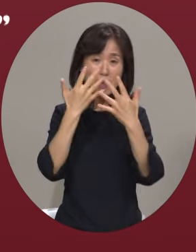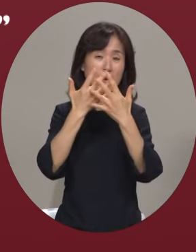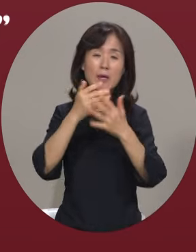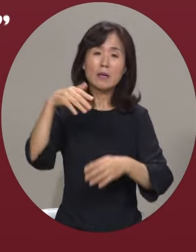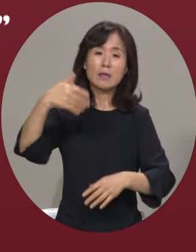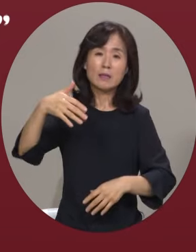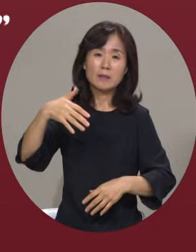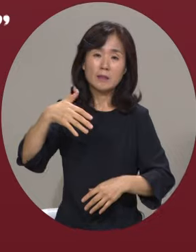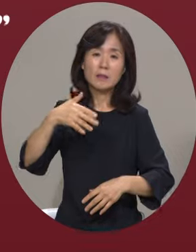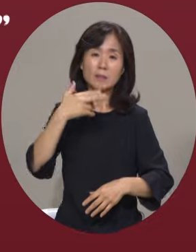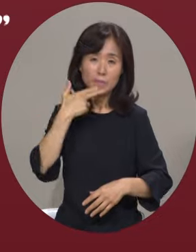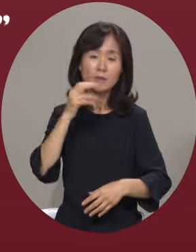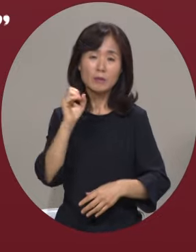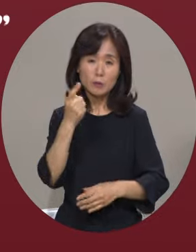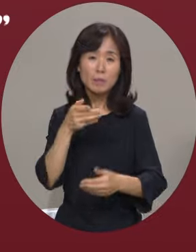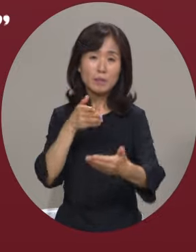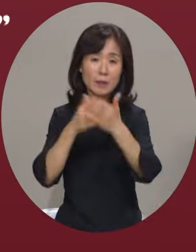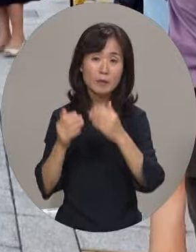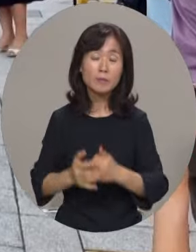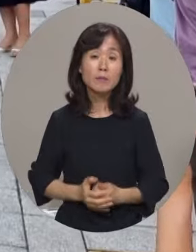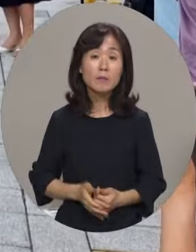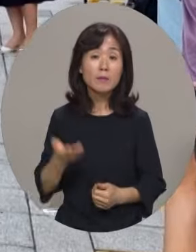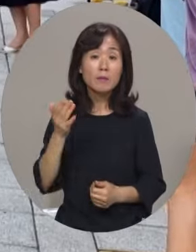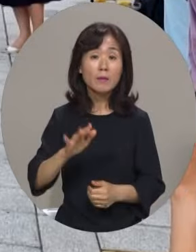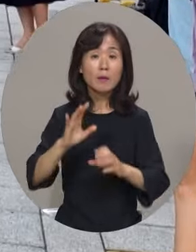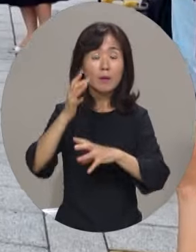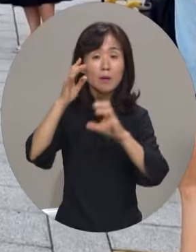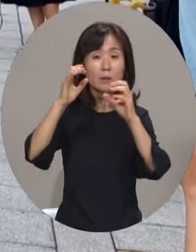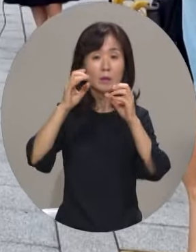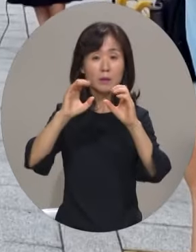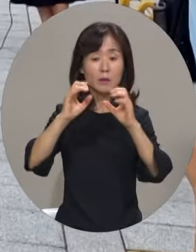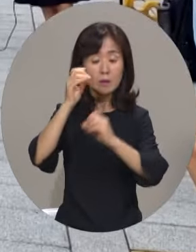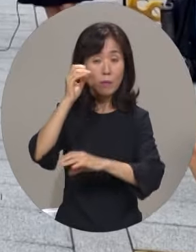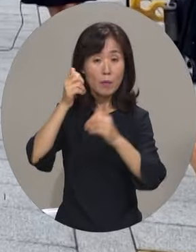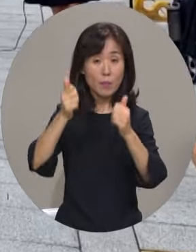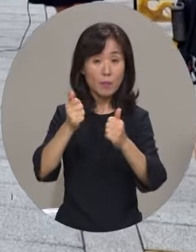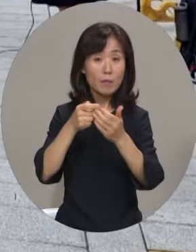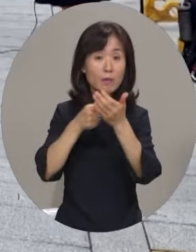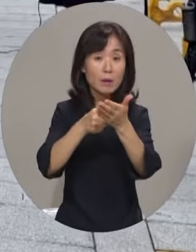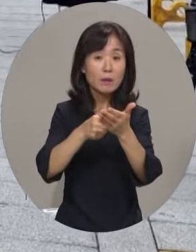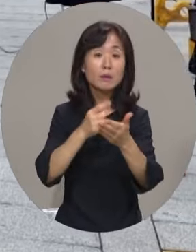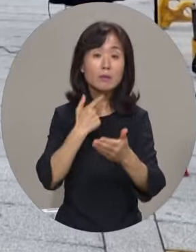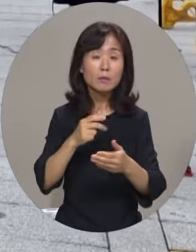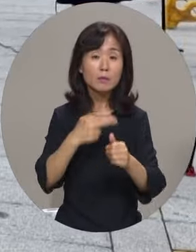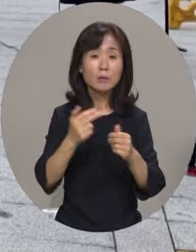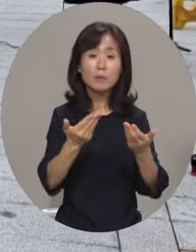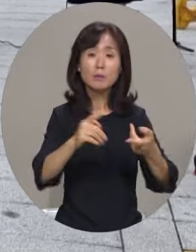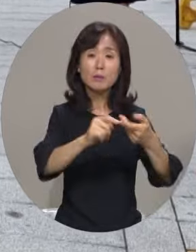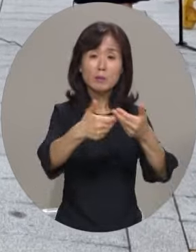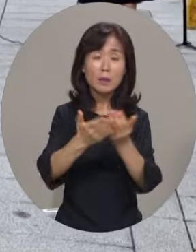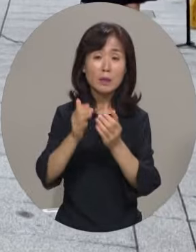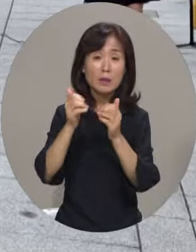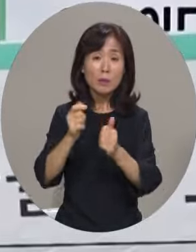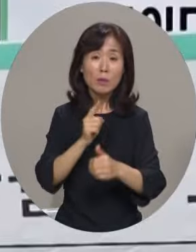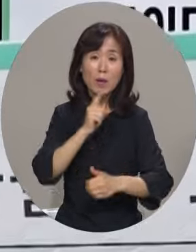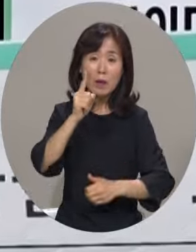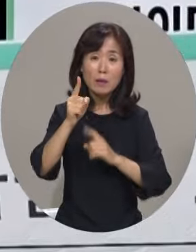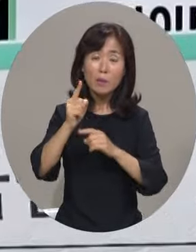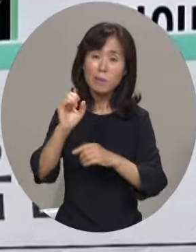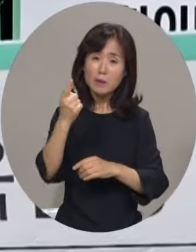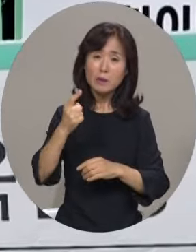때문이라고 각하 이유를 밝혔습니다. 하지만 헌법소원을 제기한 교사 노조 측은 기소 가능성만으로도 교권이